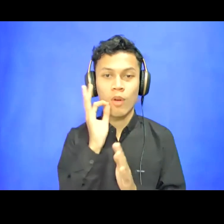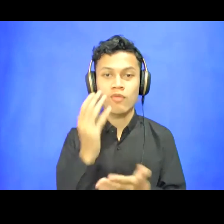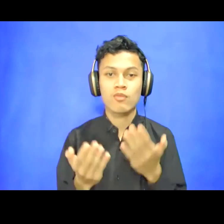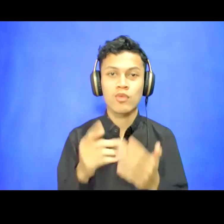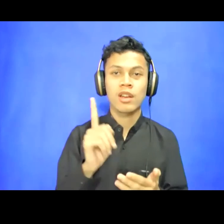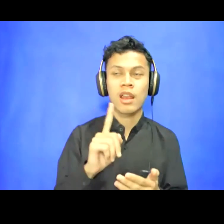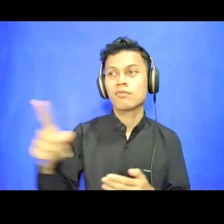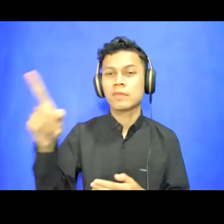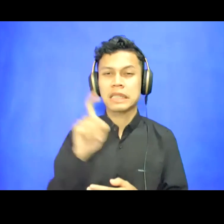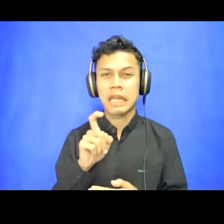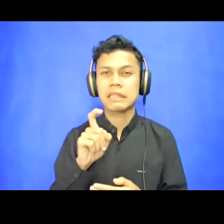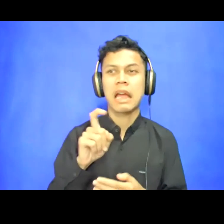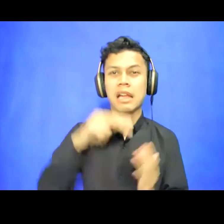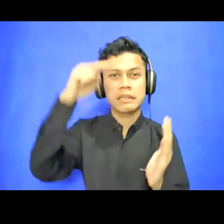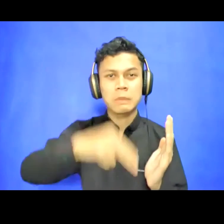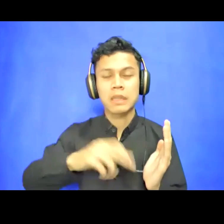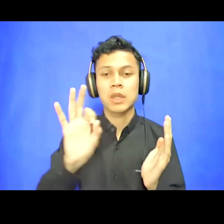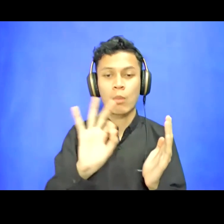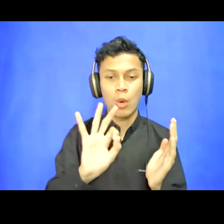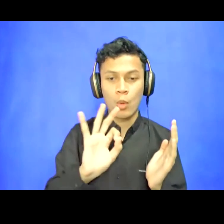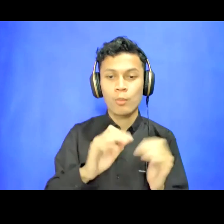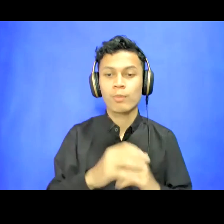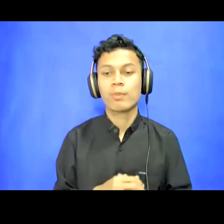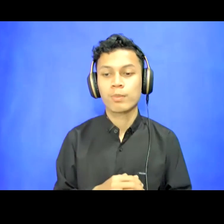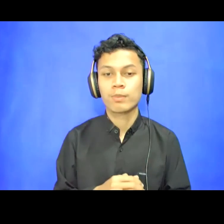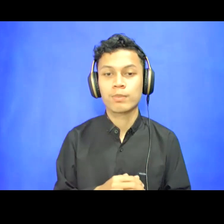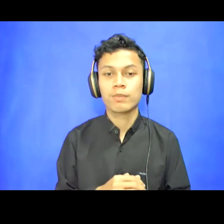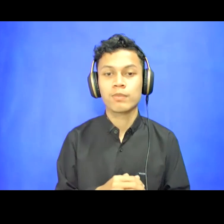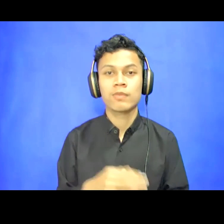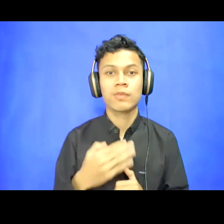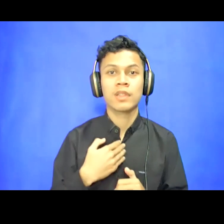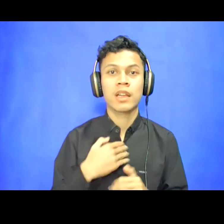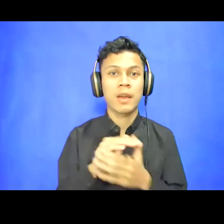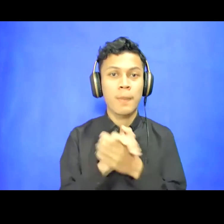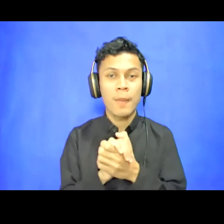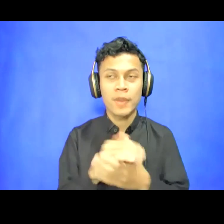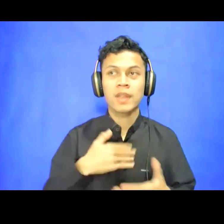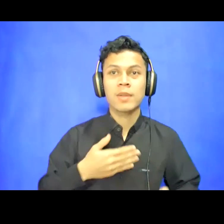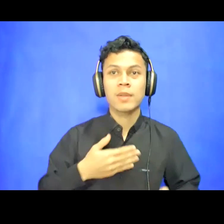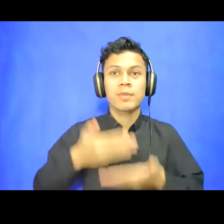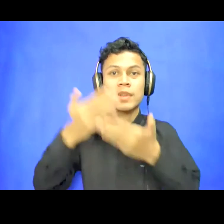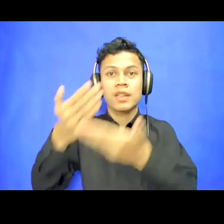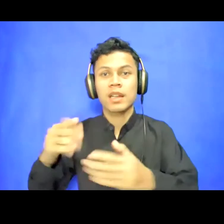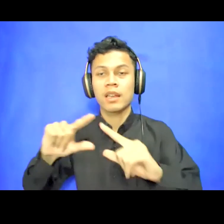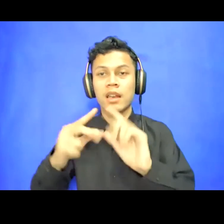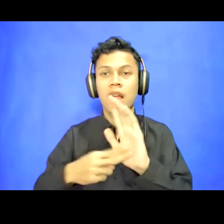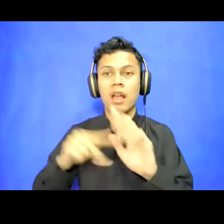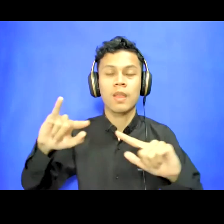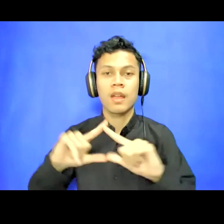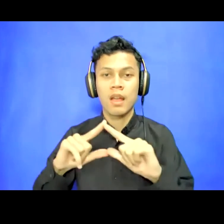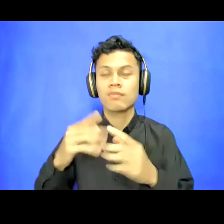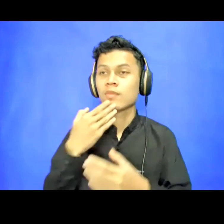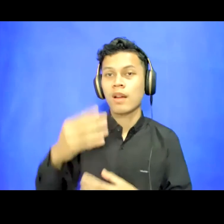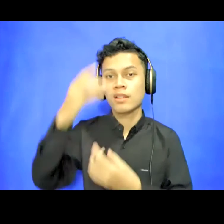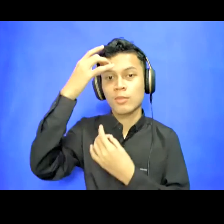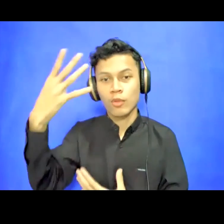saya. Saya undur diri, saya serahkan kepada Mas Antia. Terima kasih kepada Profesor Rimmer dan juru bahasa isyarat, juga